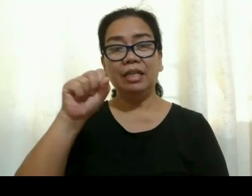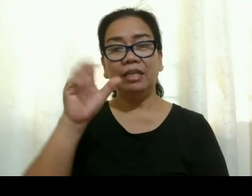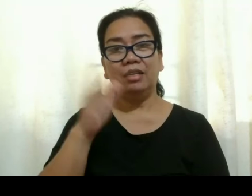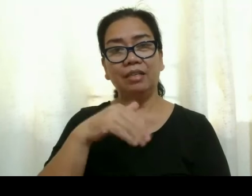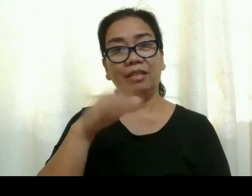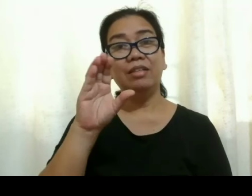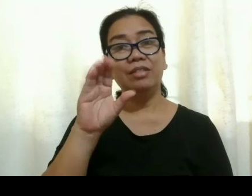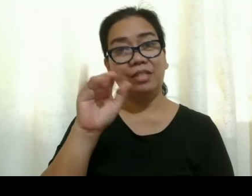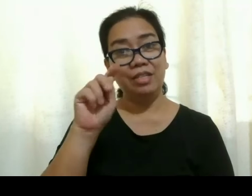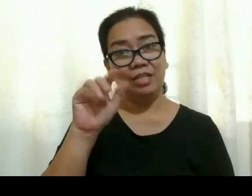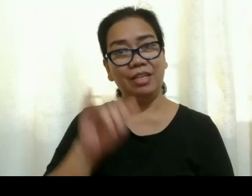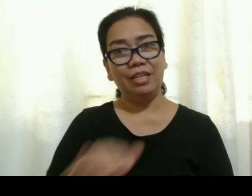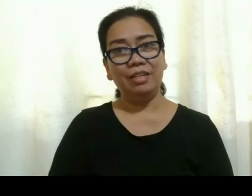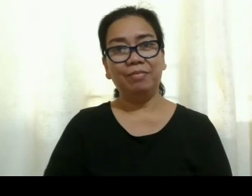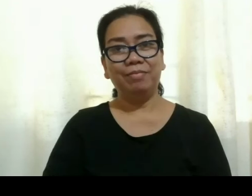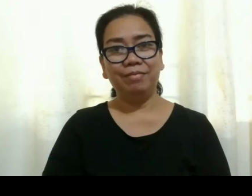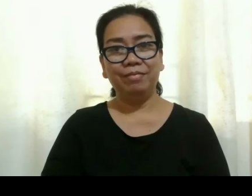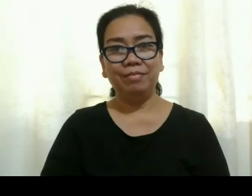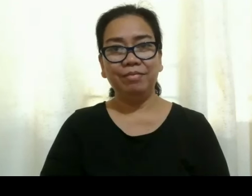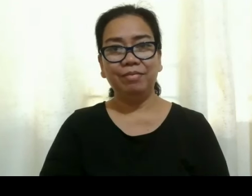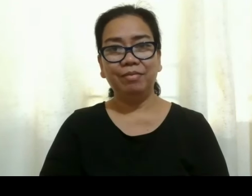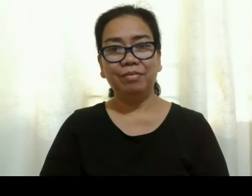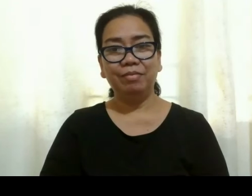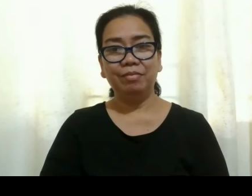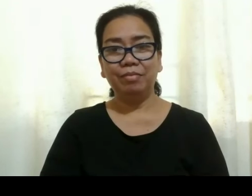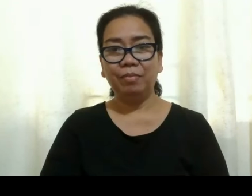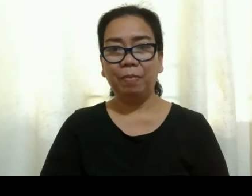Angeles City.